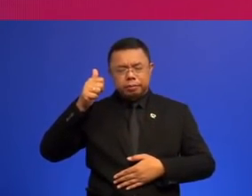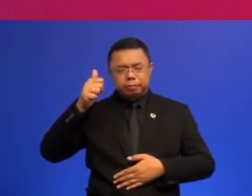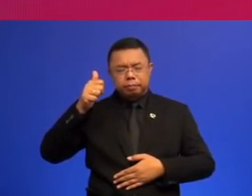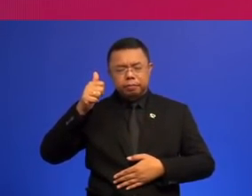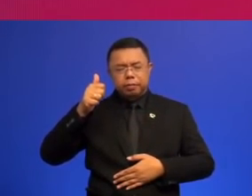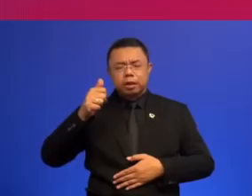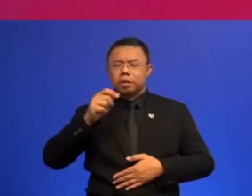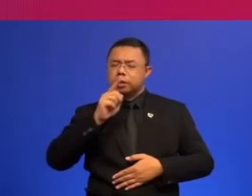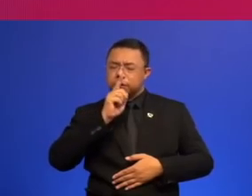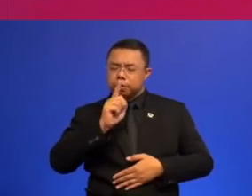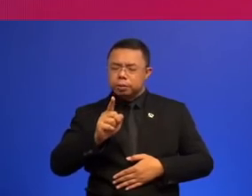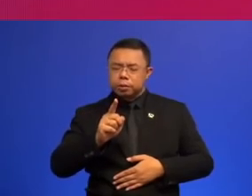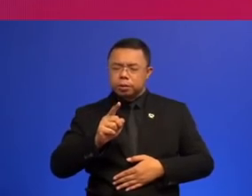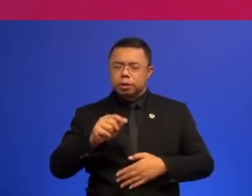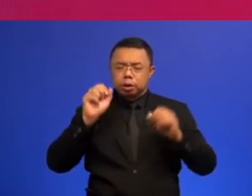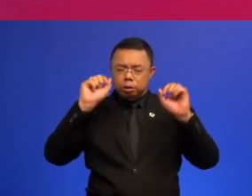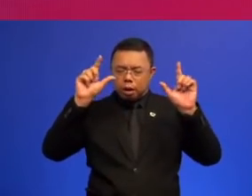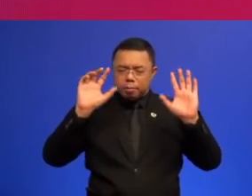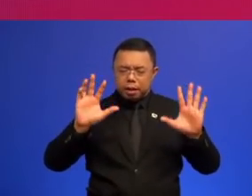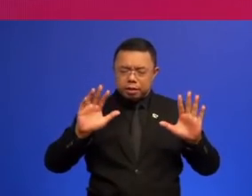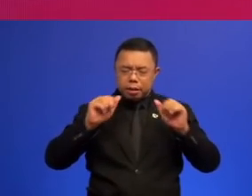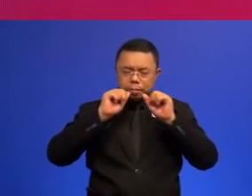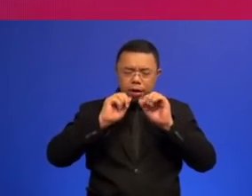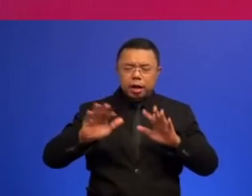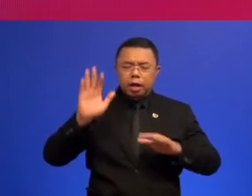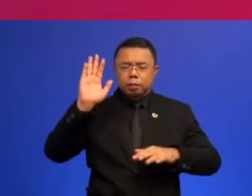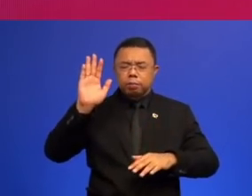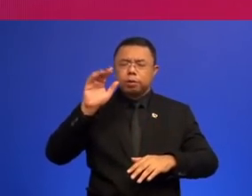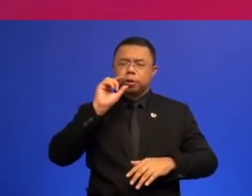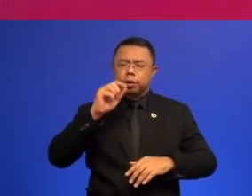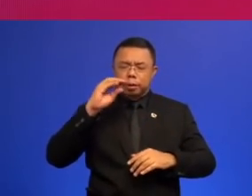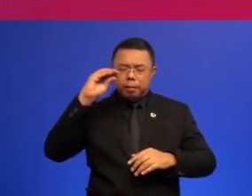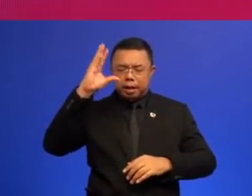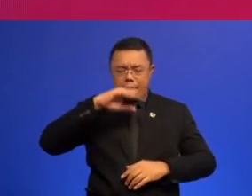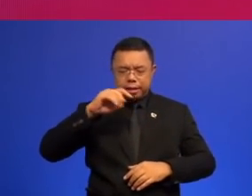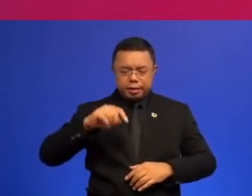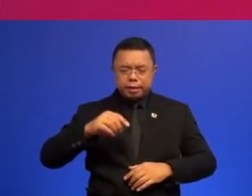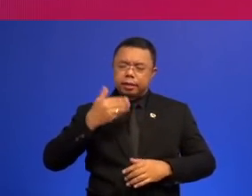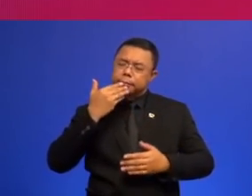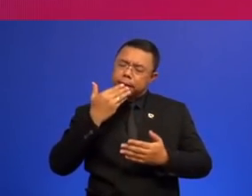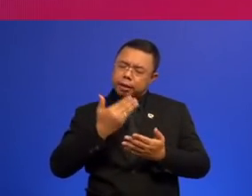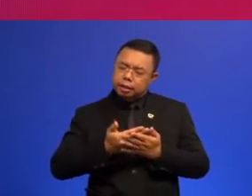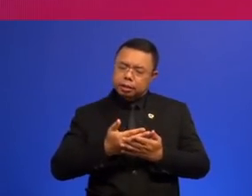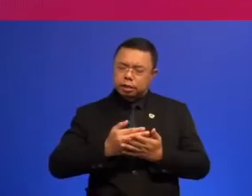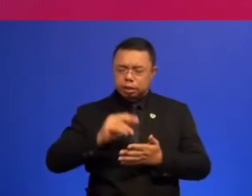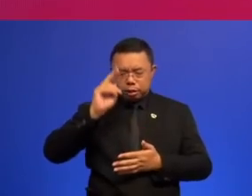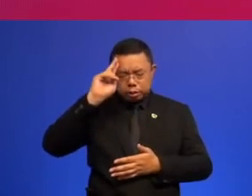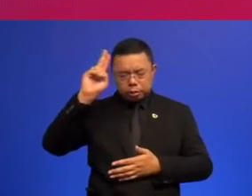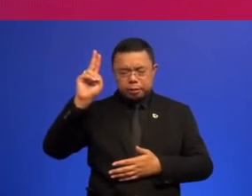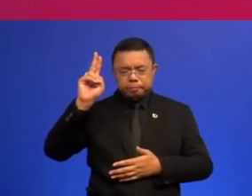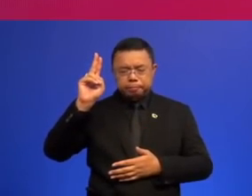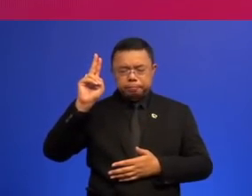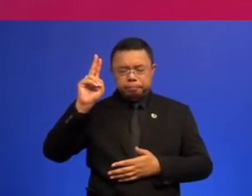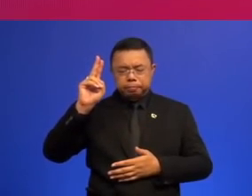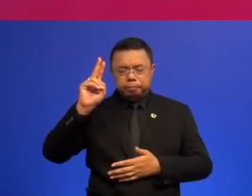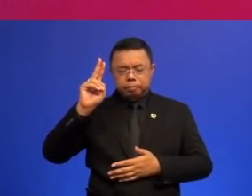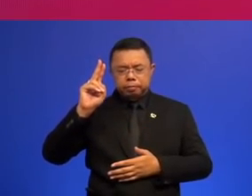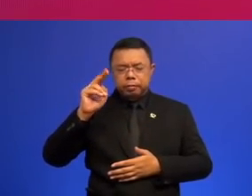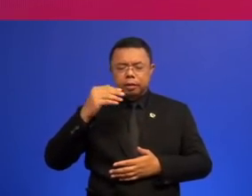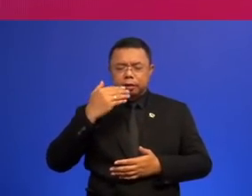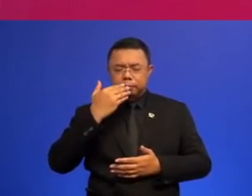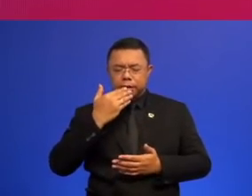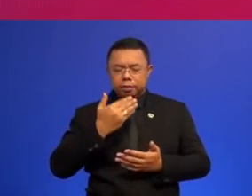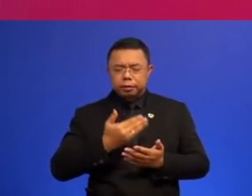kasih. Sungguh luar biasa berkat-Mu pada pagi hari ini. Terima kasih Tuhan, terima kasih,